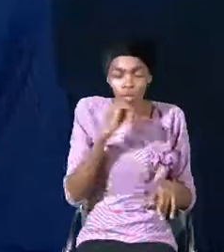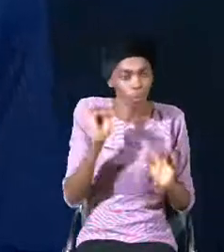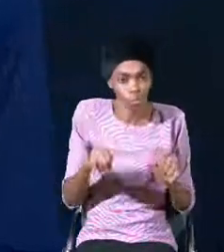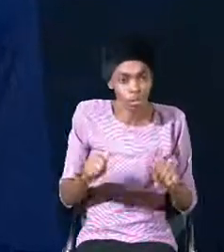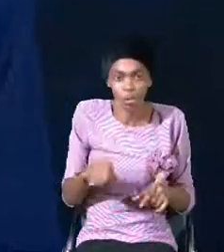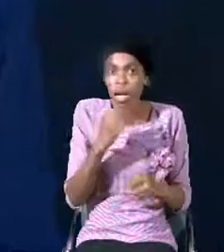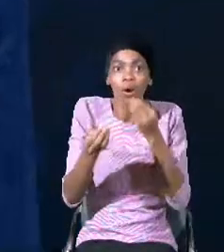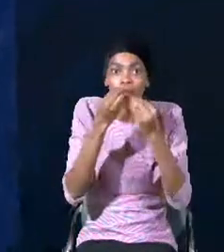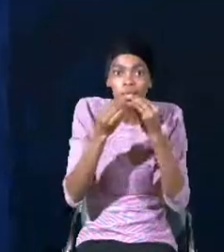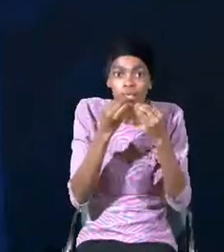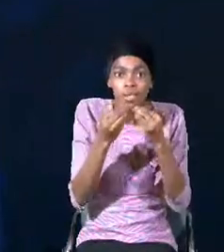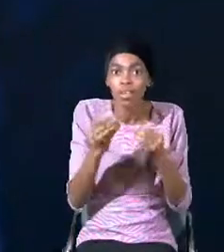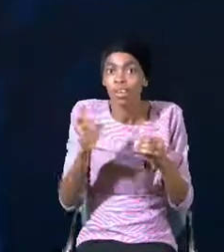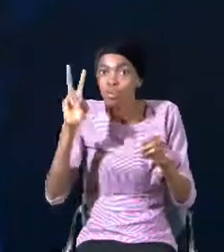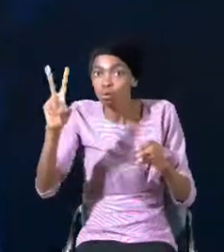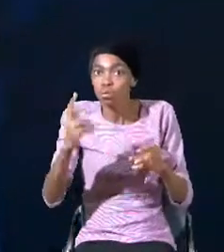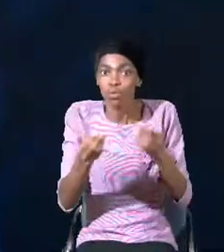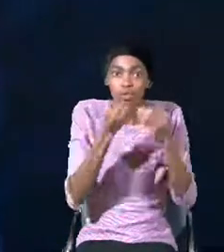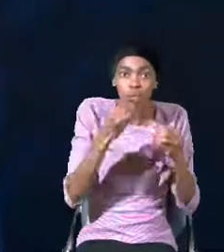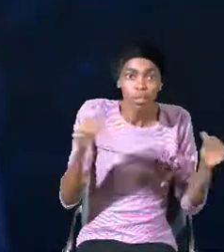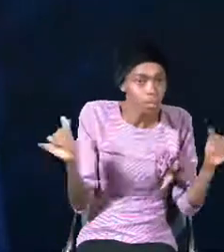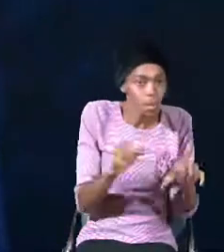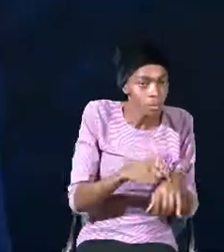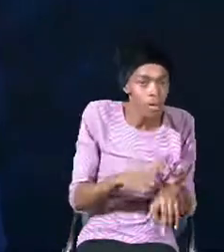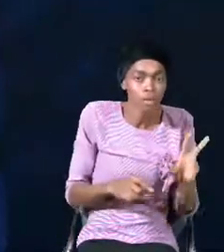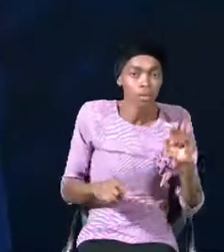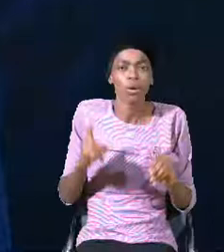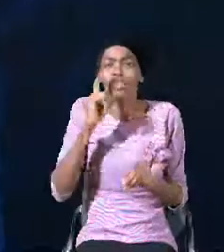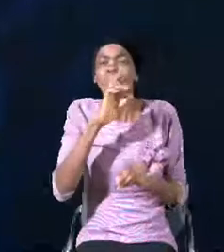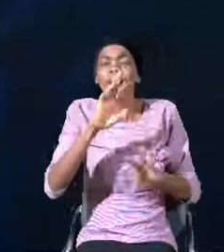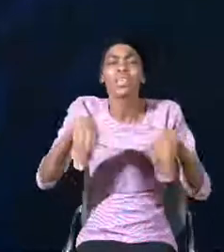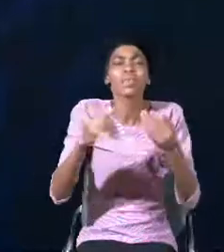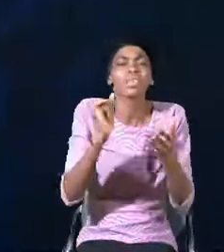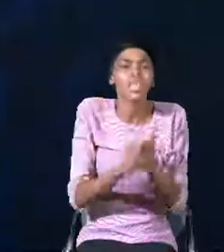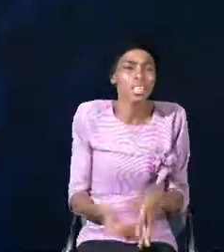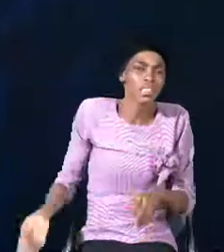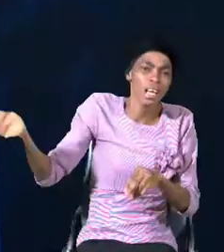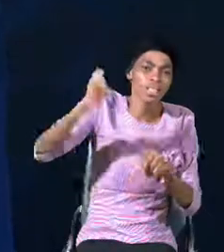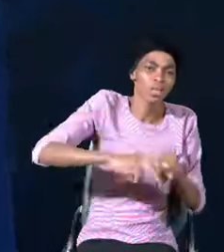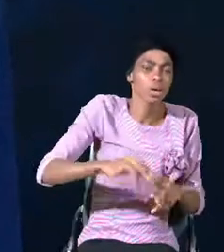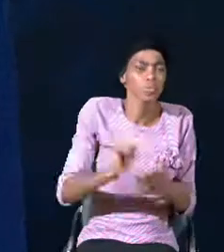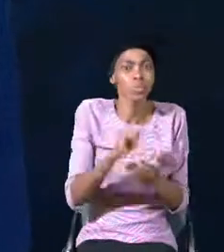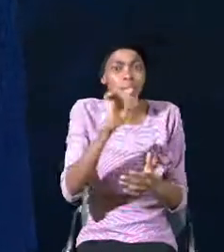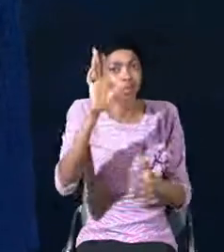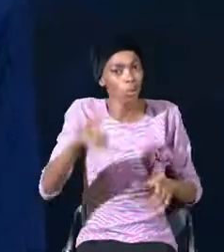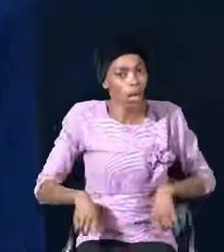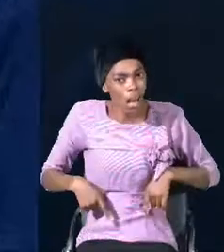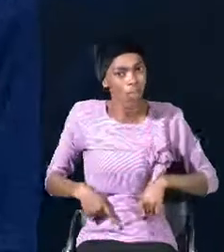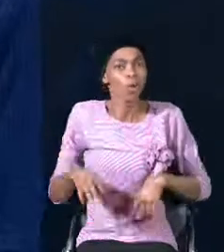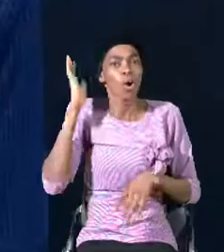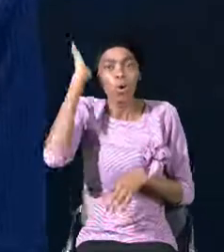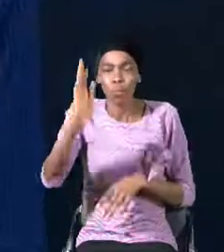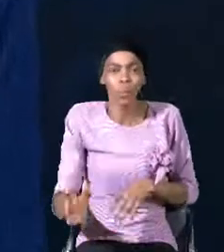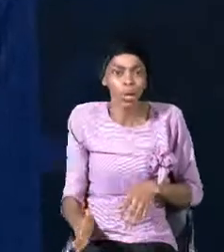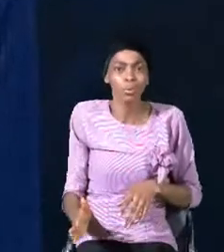De plusieurs repas au même moment. Alors, Dieu t'a donné ces compléments-là pour que ta vie puisse